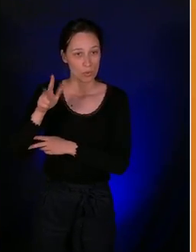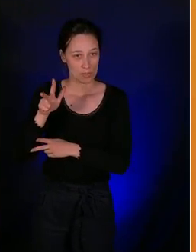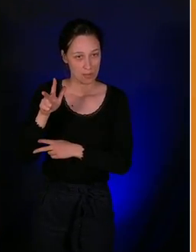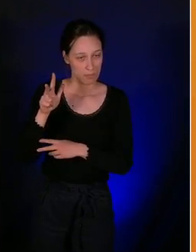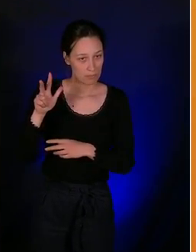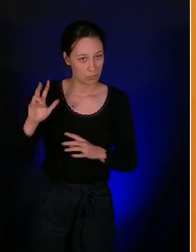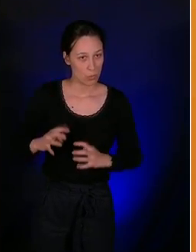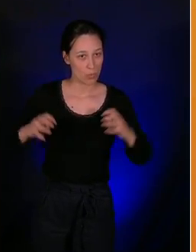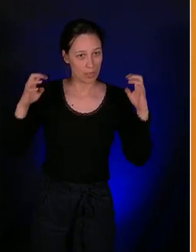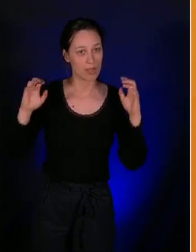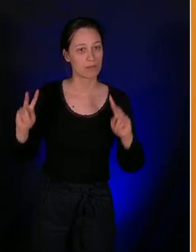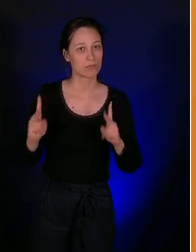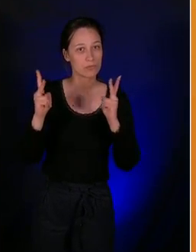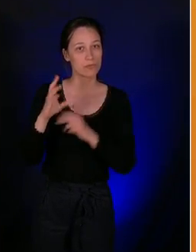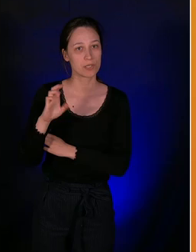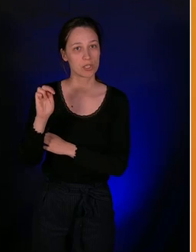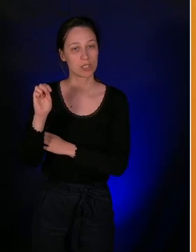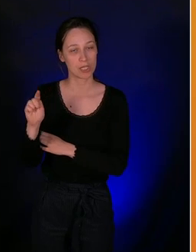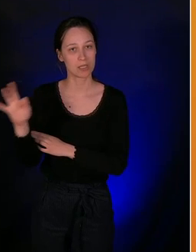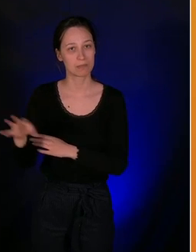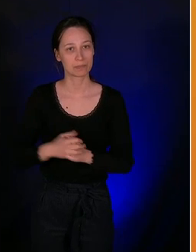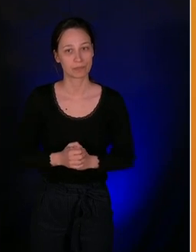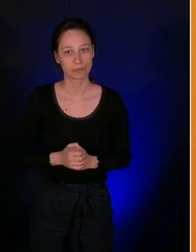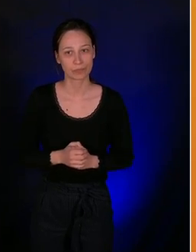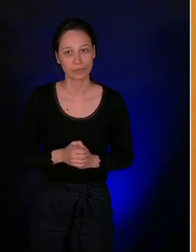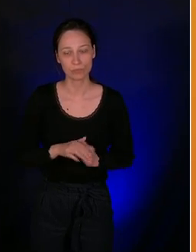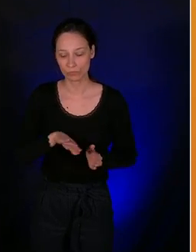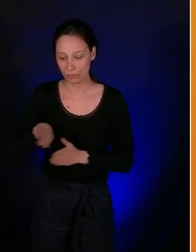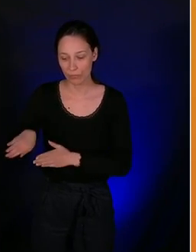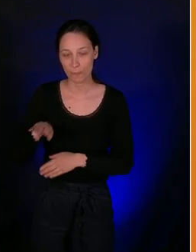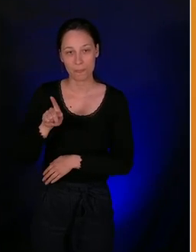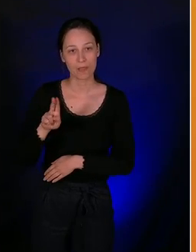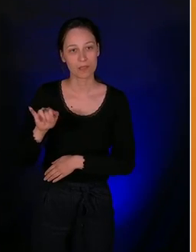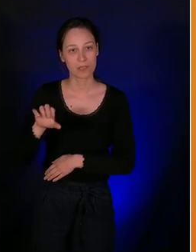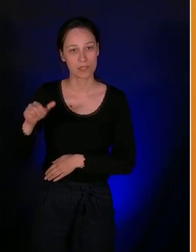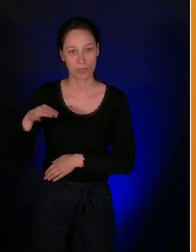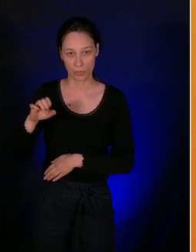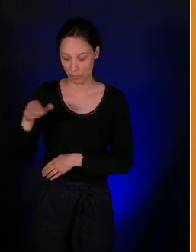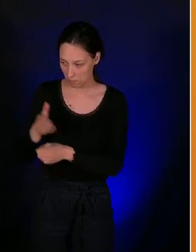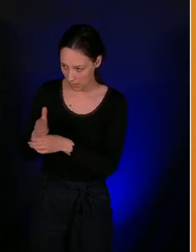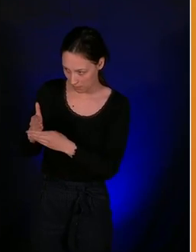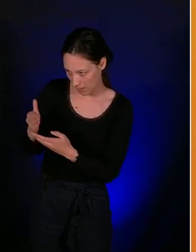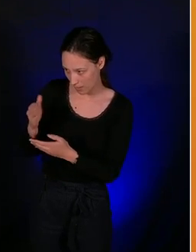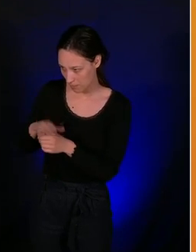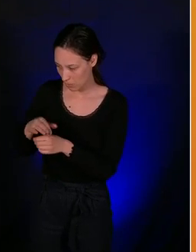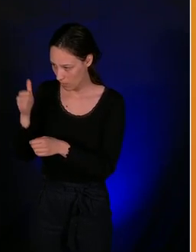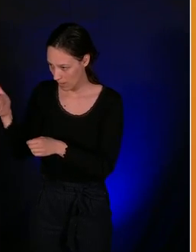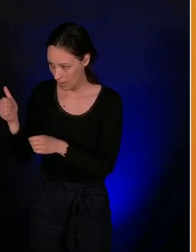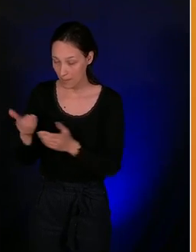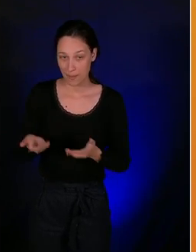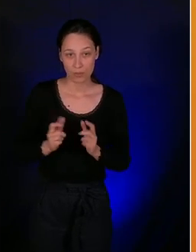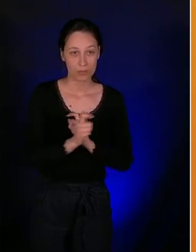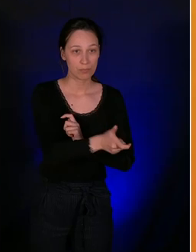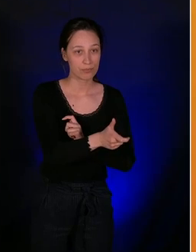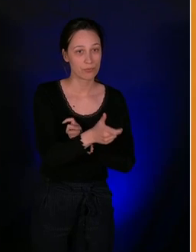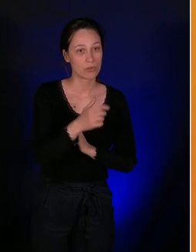Merci Bertrand. Donc c'est Guillaume Gout pourra se préparer au micro 1 et la parole est à Julie Blondel au